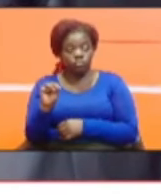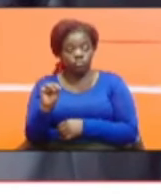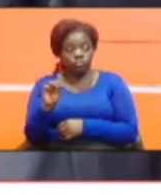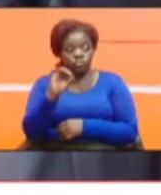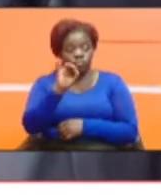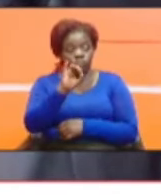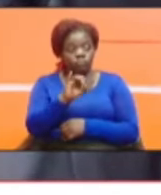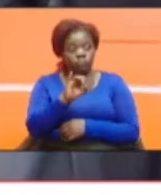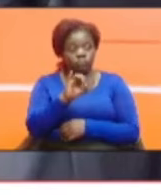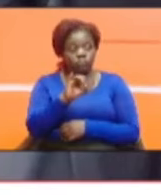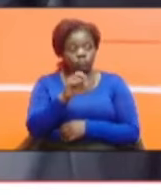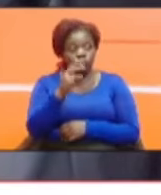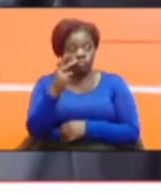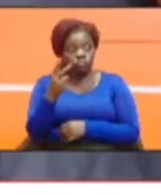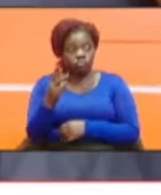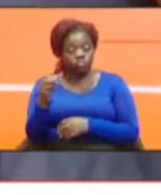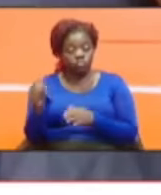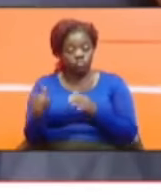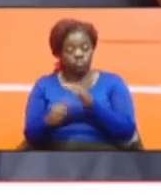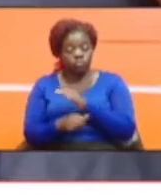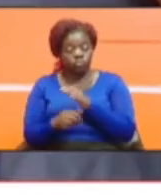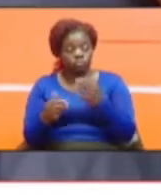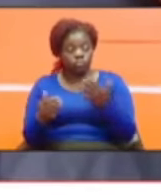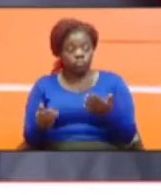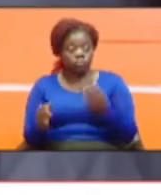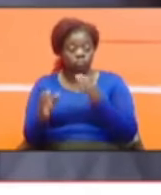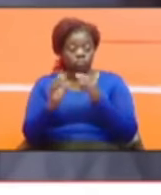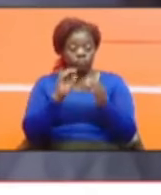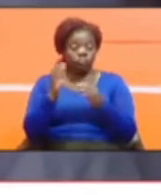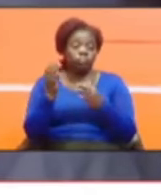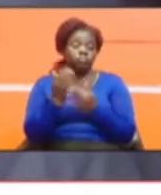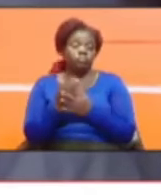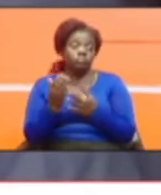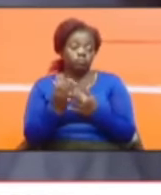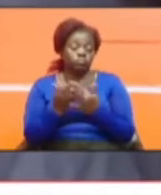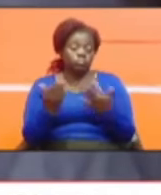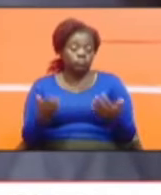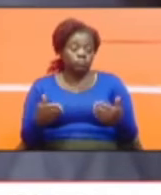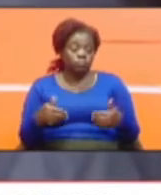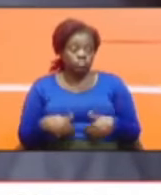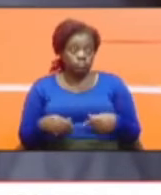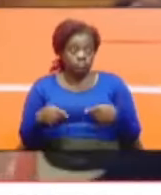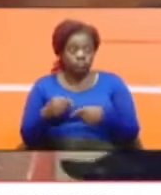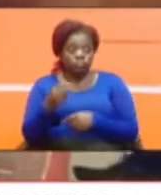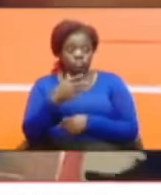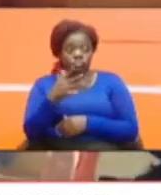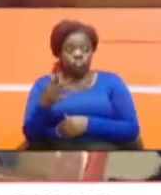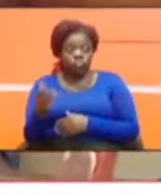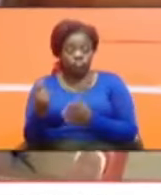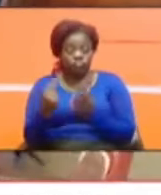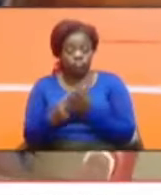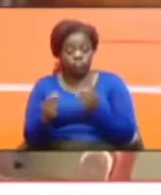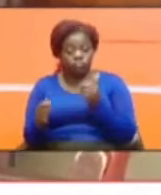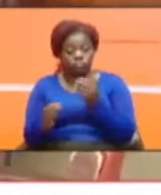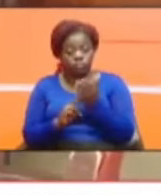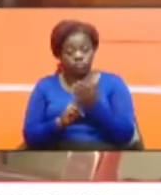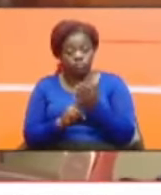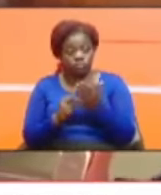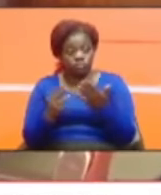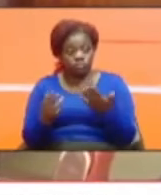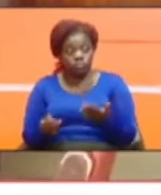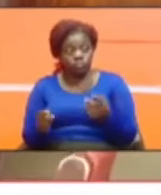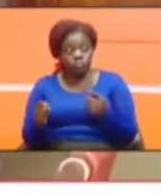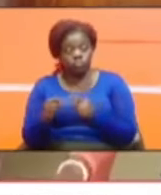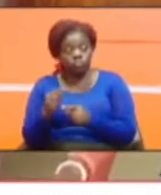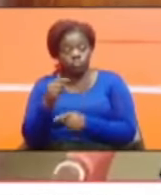I2 analyst notebook. Mukwogereziganya wakati w'abavunaanwa waliwo n'ennamba etali ya Uganda yakwesebwanga era